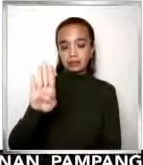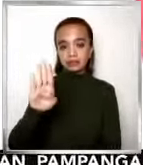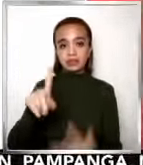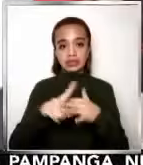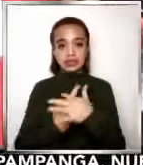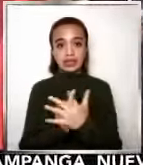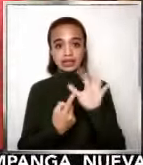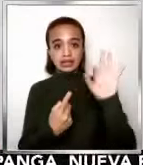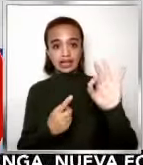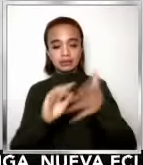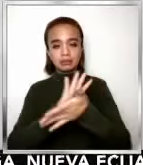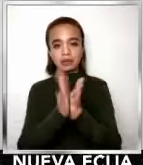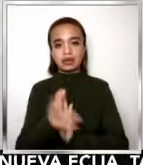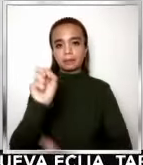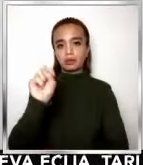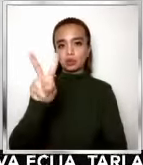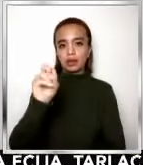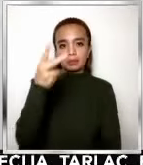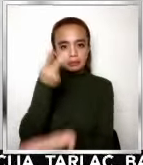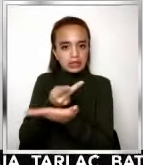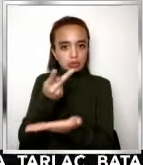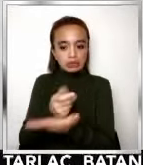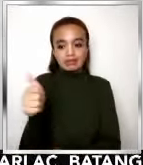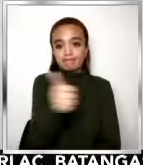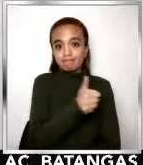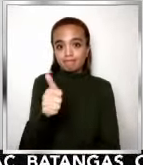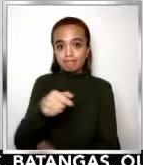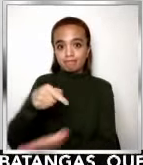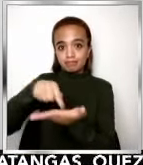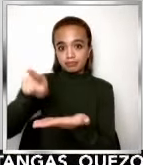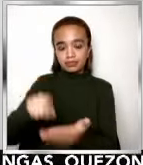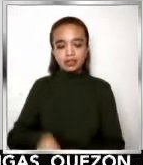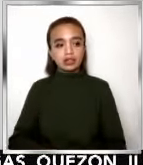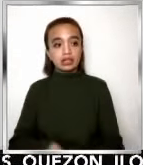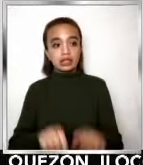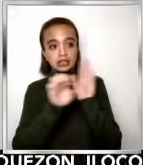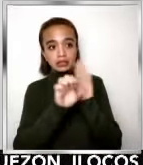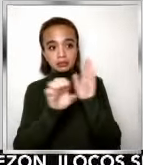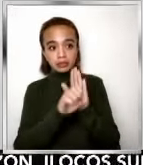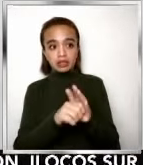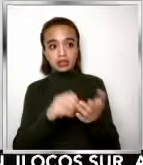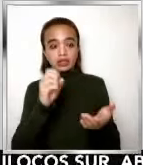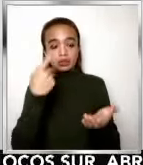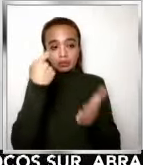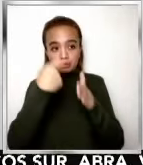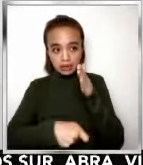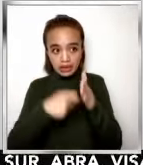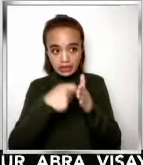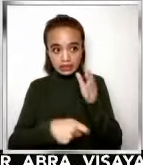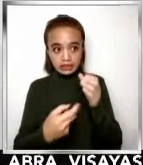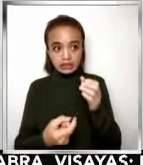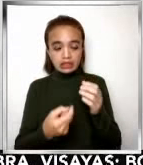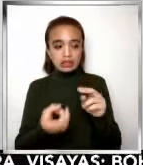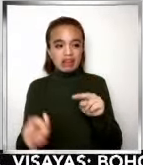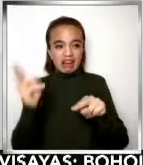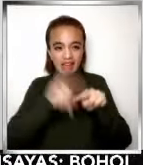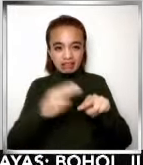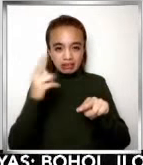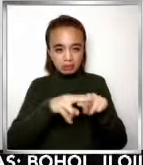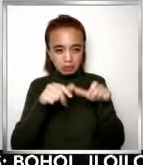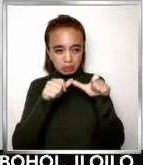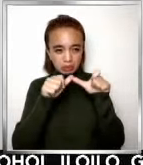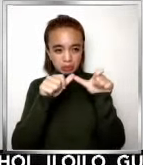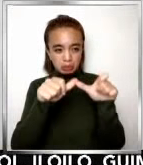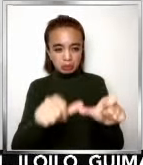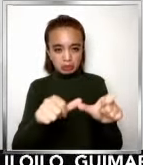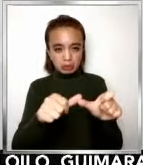12 pesos. Kung ang presyo pa ng ating produktong petrolyo ay tuluyang magpapatuloy pa rin tumaas. Wala na tayong